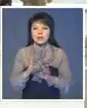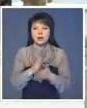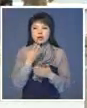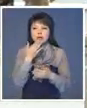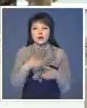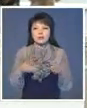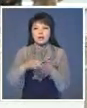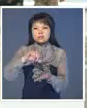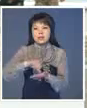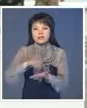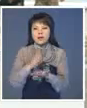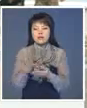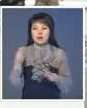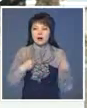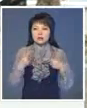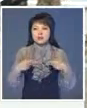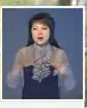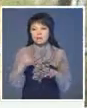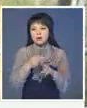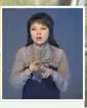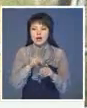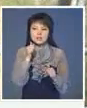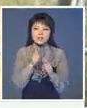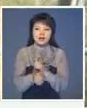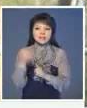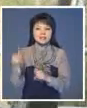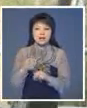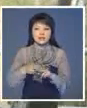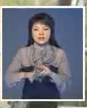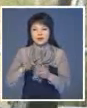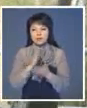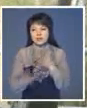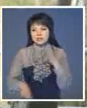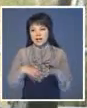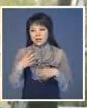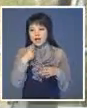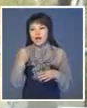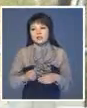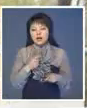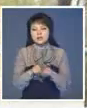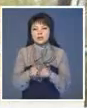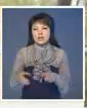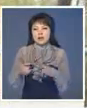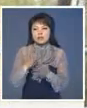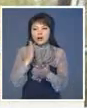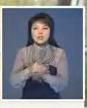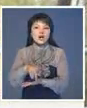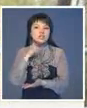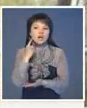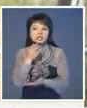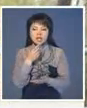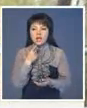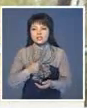бастысы қаруланған кемесі жоқ еді. Бүгінде мұның бәрінен кенде емес. Әскери теңіз күші қарулы күштердің ең жас